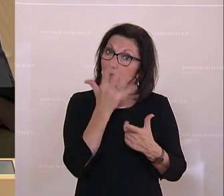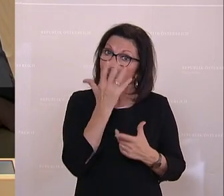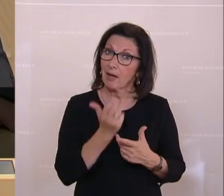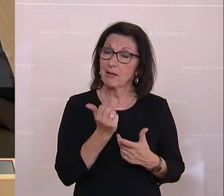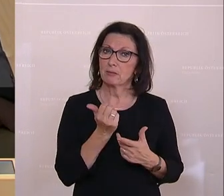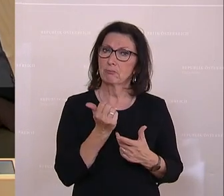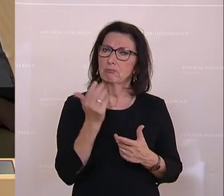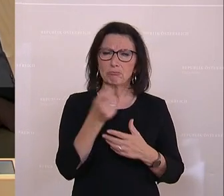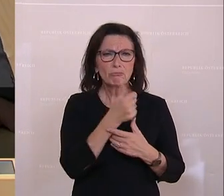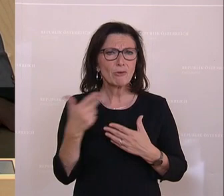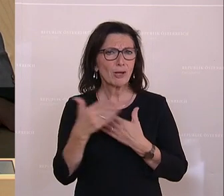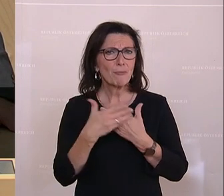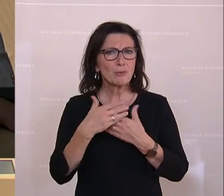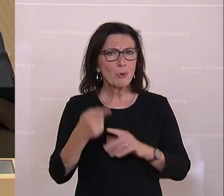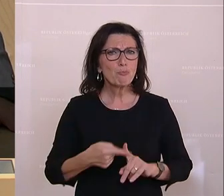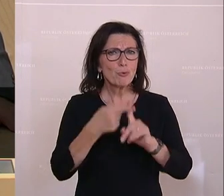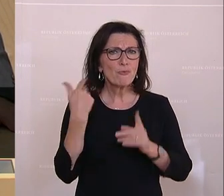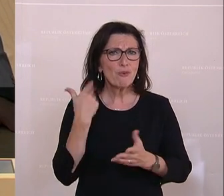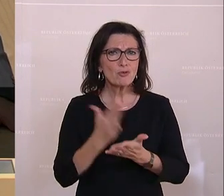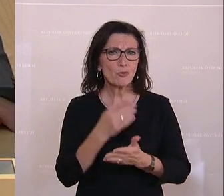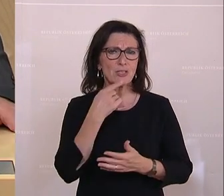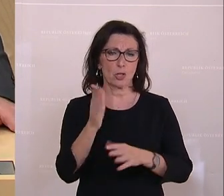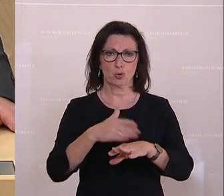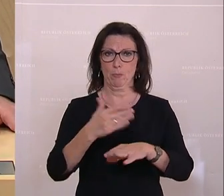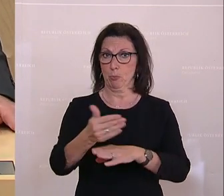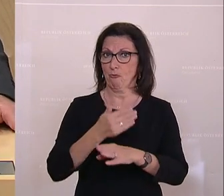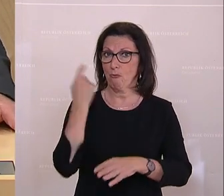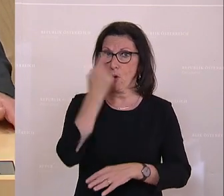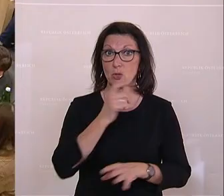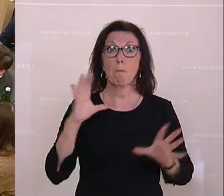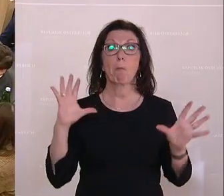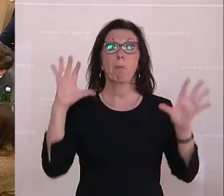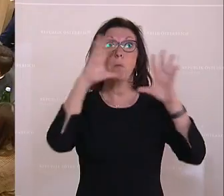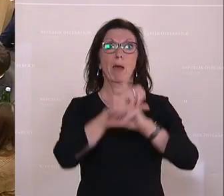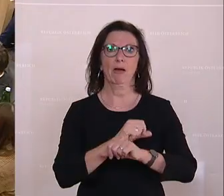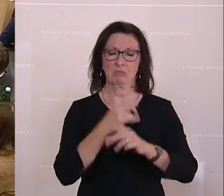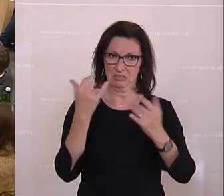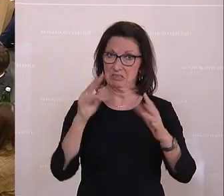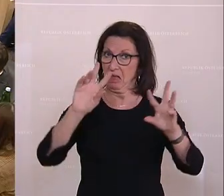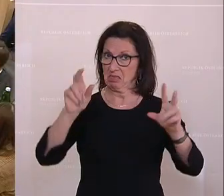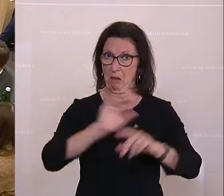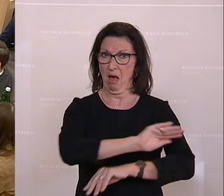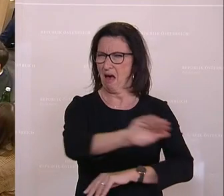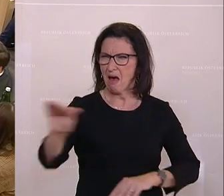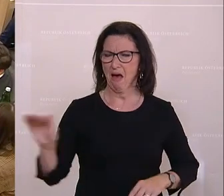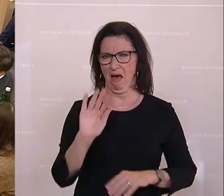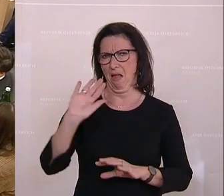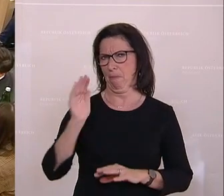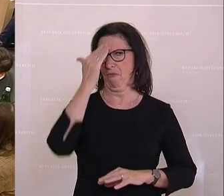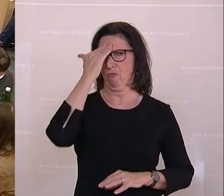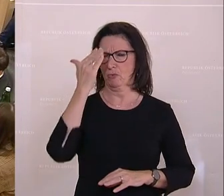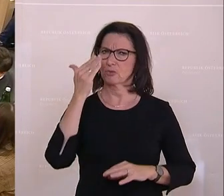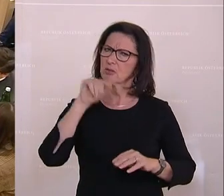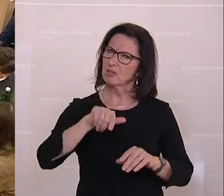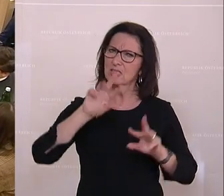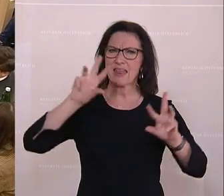ja bereits erwähnt, gerade die Blackout-Vorsorge. Ja, das Thema ist angekommen. Wir müssen das Thema fördern. Mal